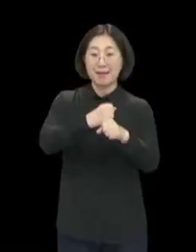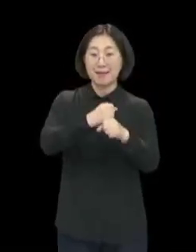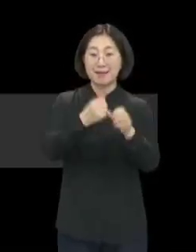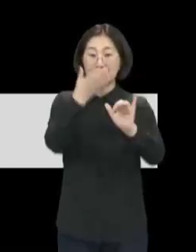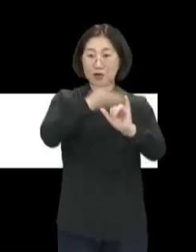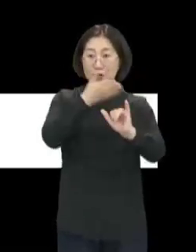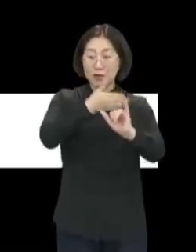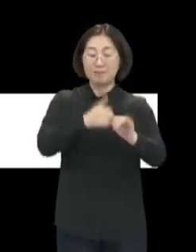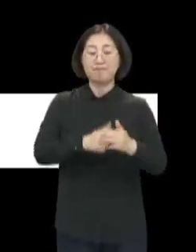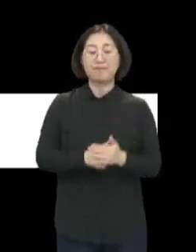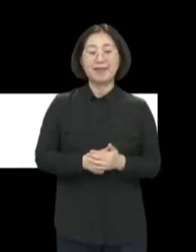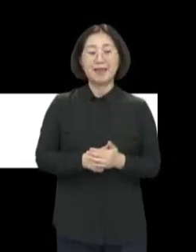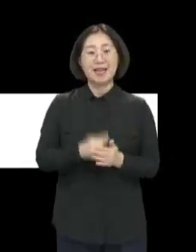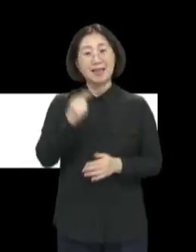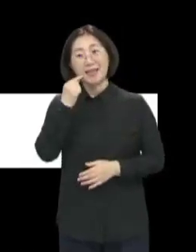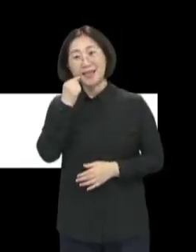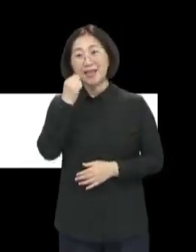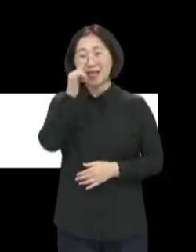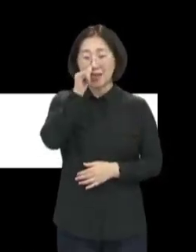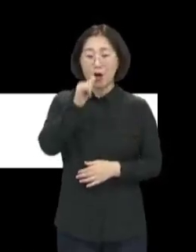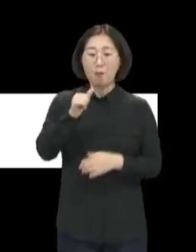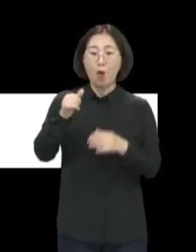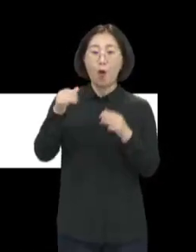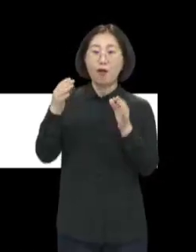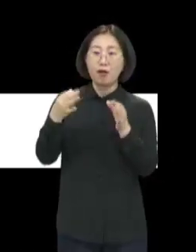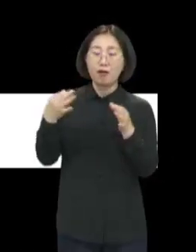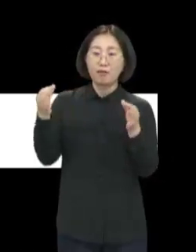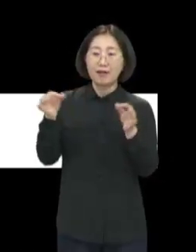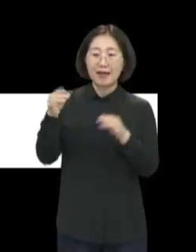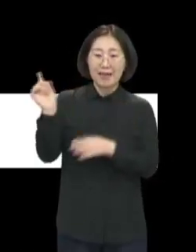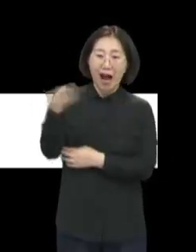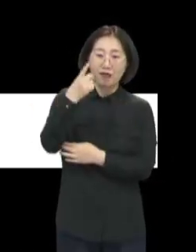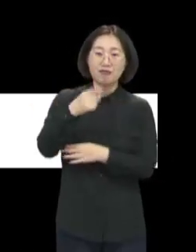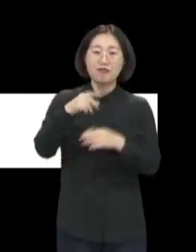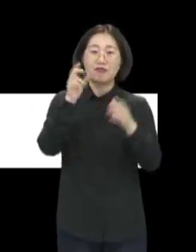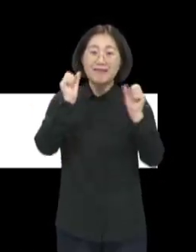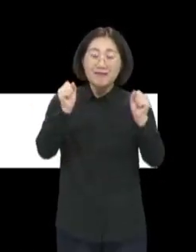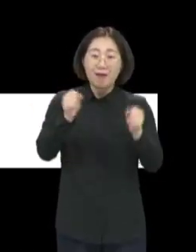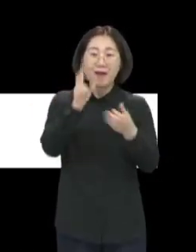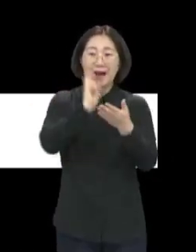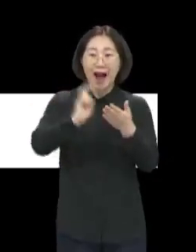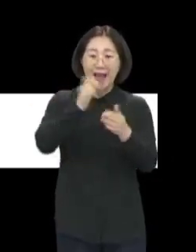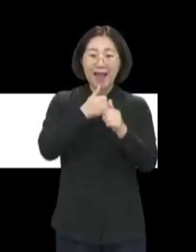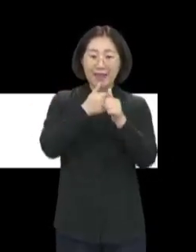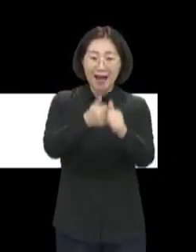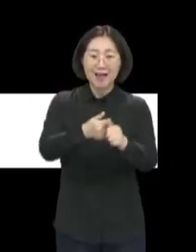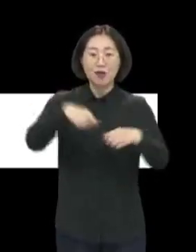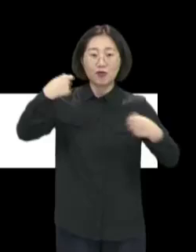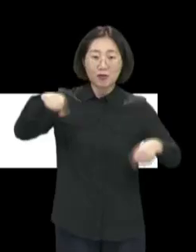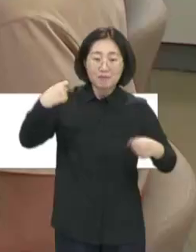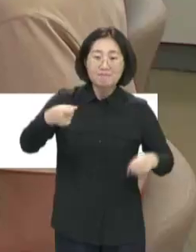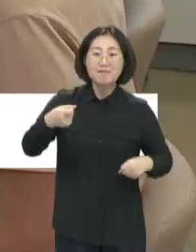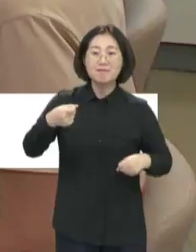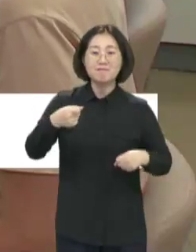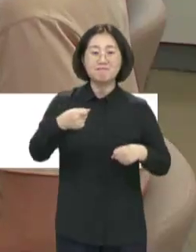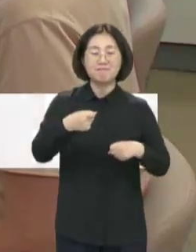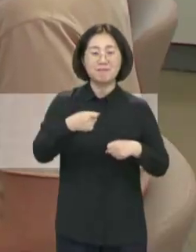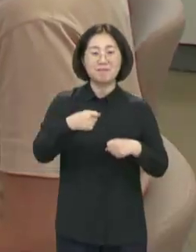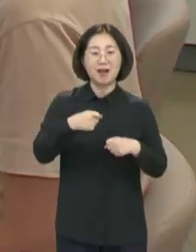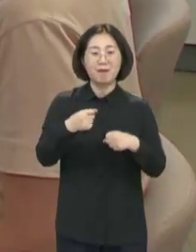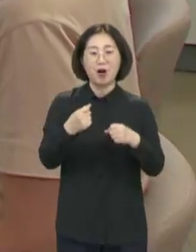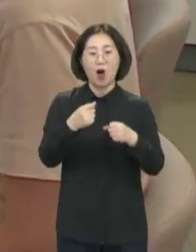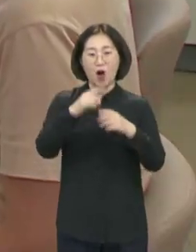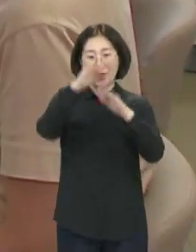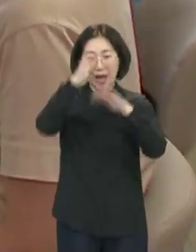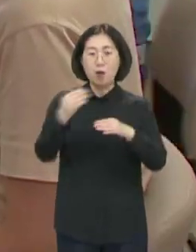SNS에서 인기를 끌고 있는 프로야구 응원가에 맞춰 재미있게 춤을 추지만 메시지는 명확합니다.